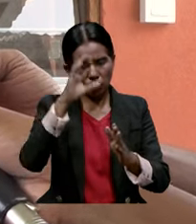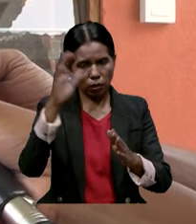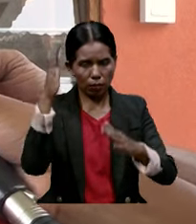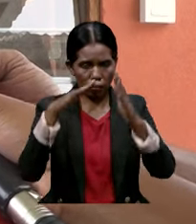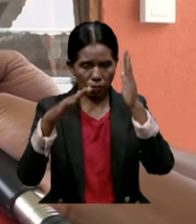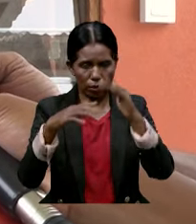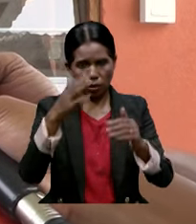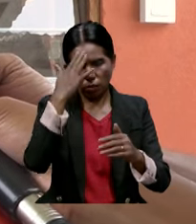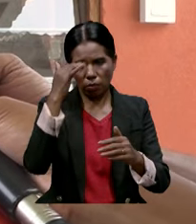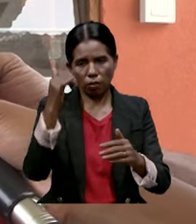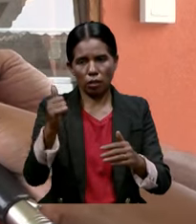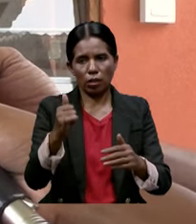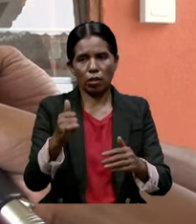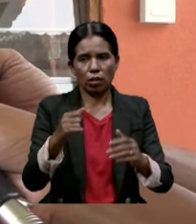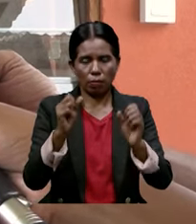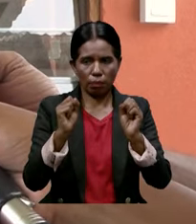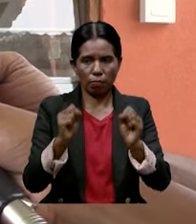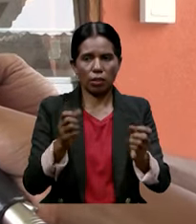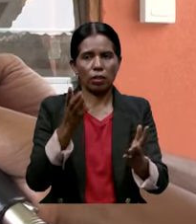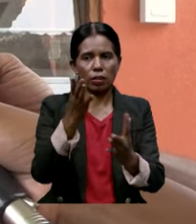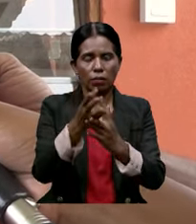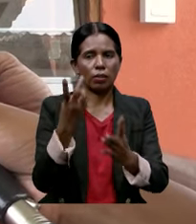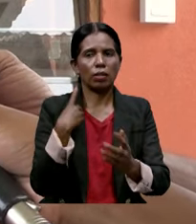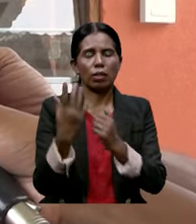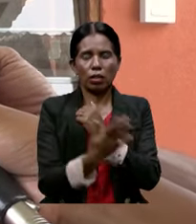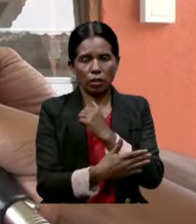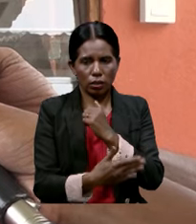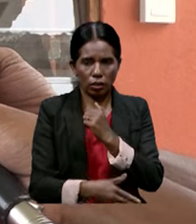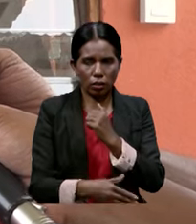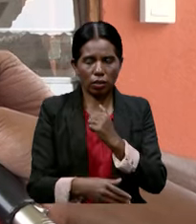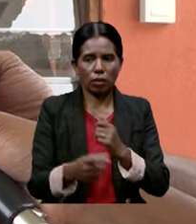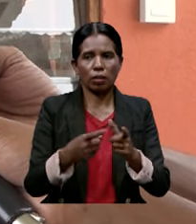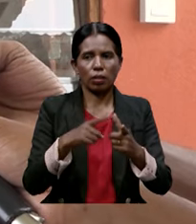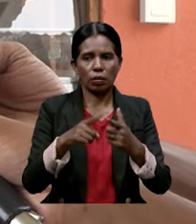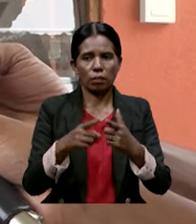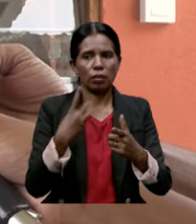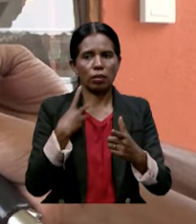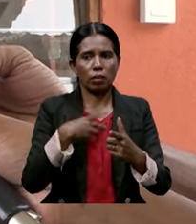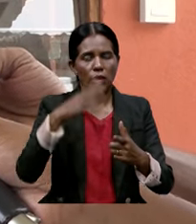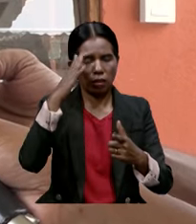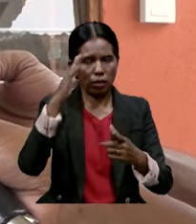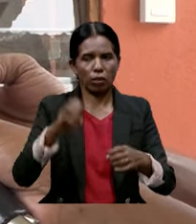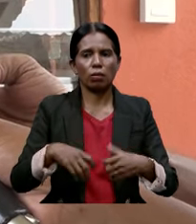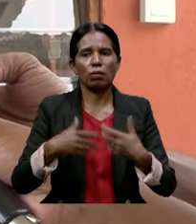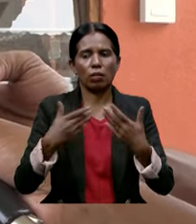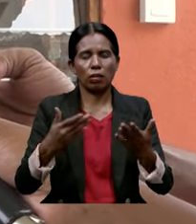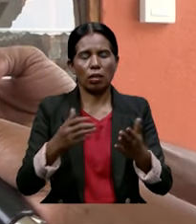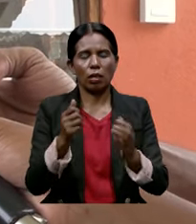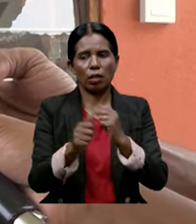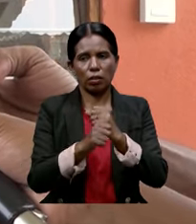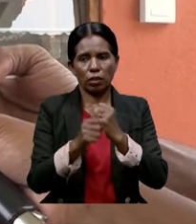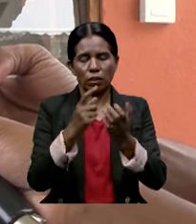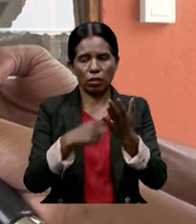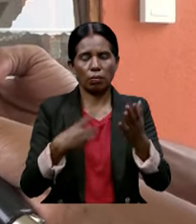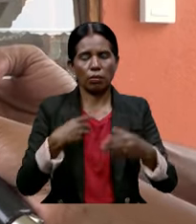abu tambah sama kira ne konsega bele tamat tuh ite ne lain no sirkula depois ti ne maka hati ne insa asam saidat maka mesti bele